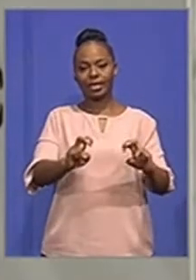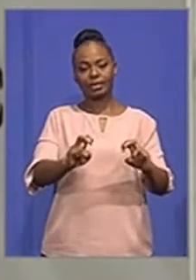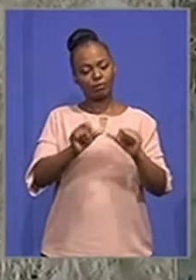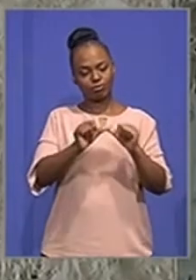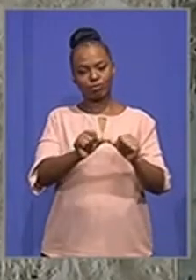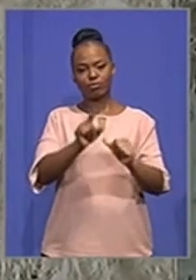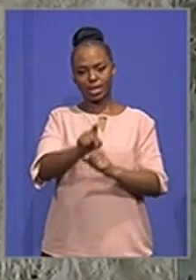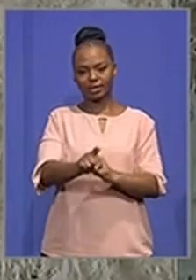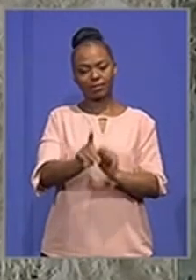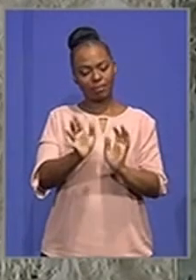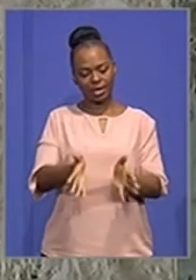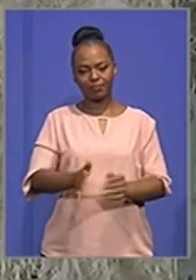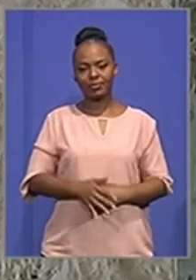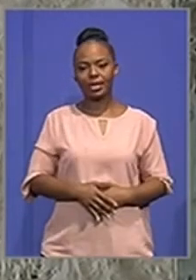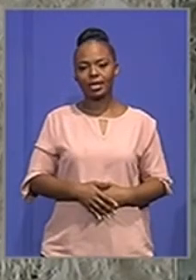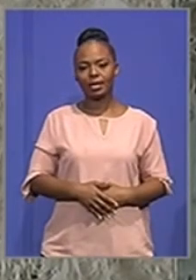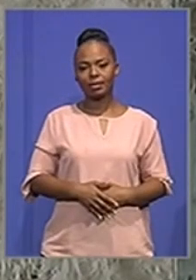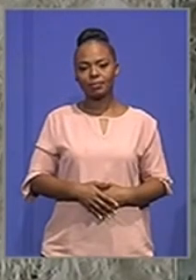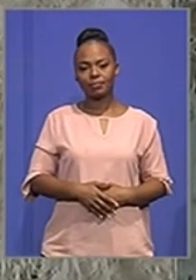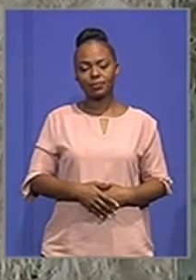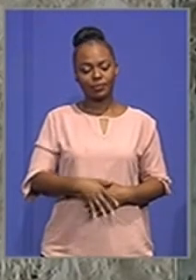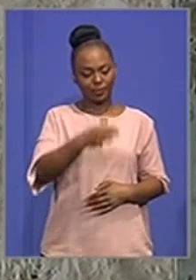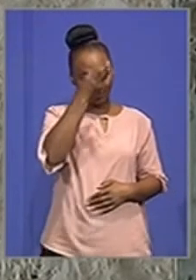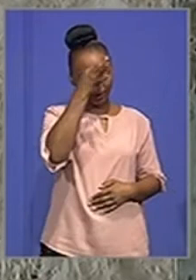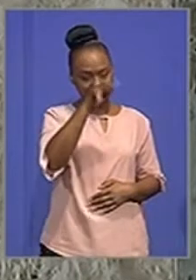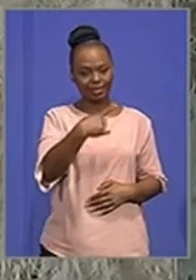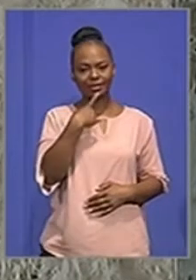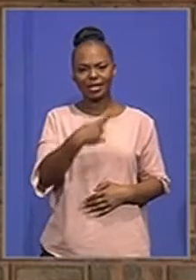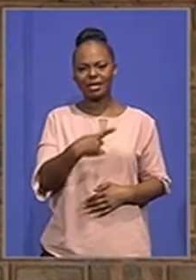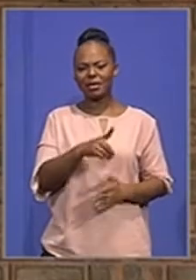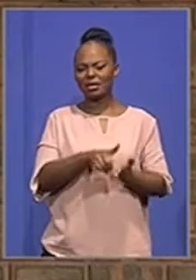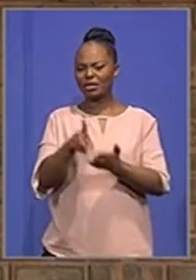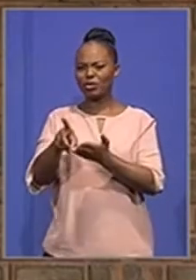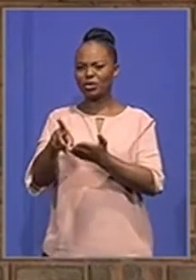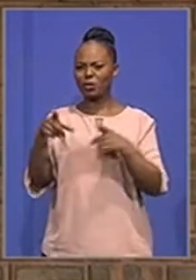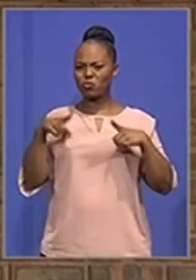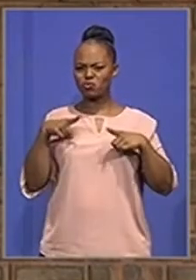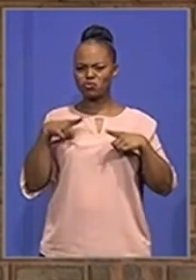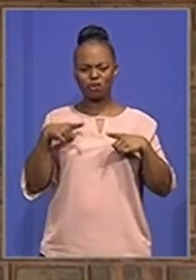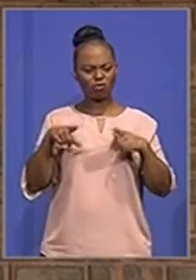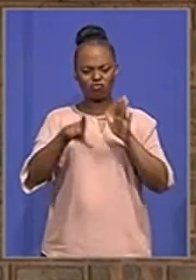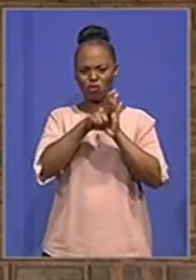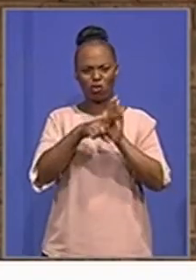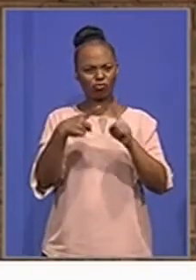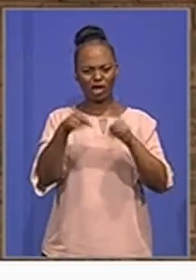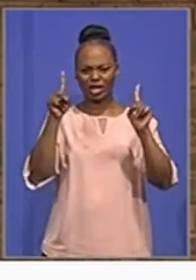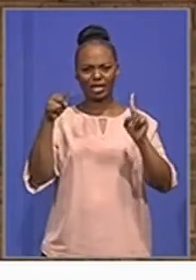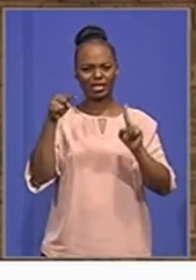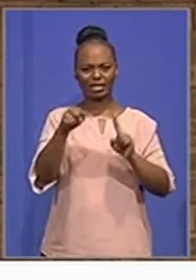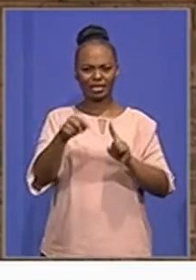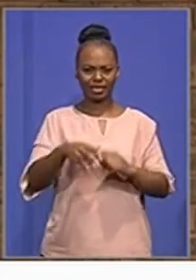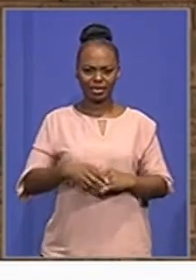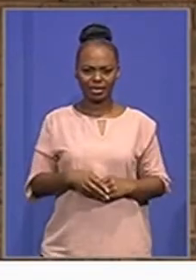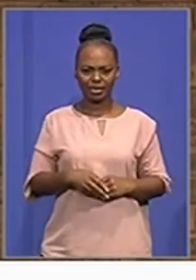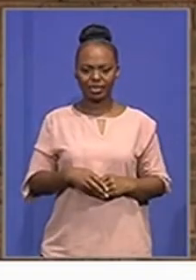ka mase tabili ni bwokaya... ...zoaEhzie al